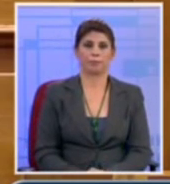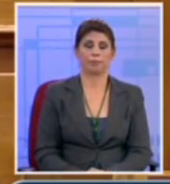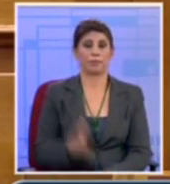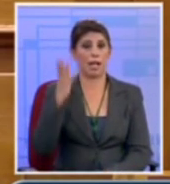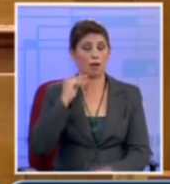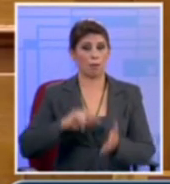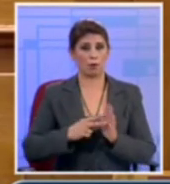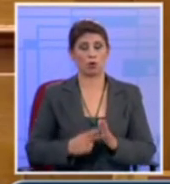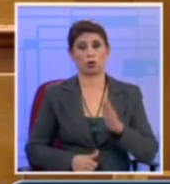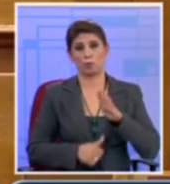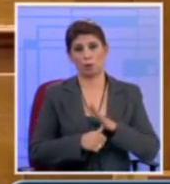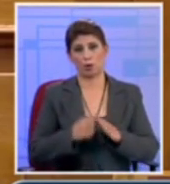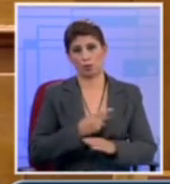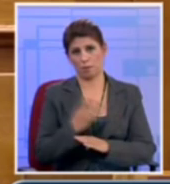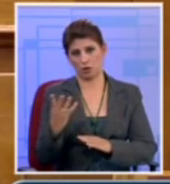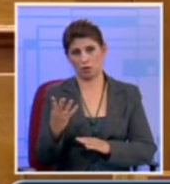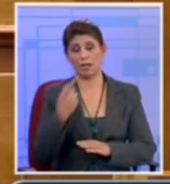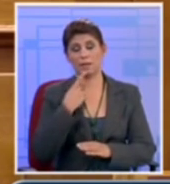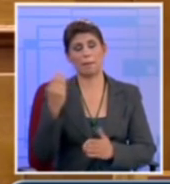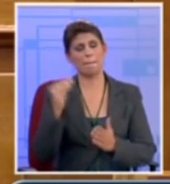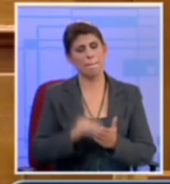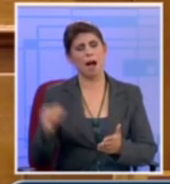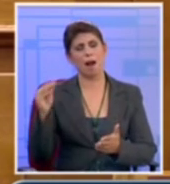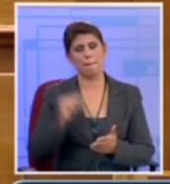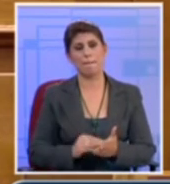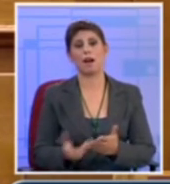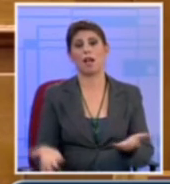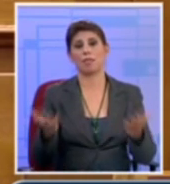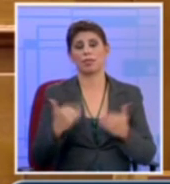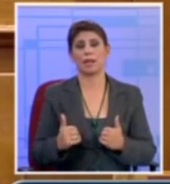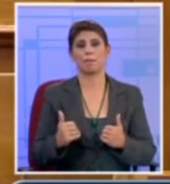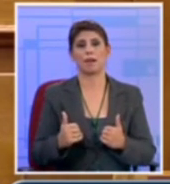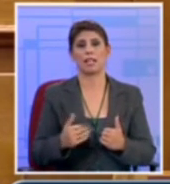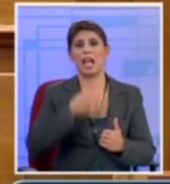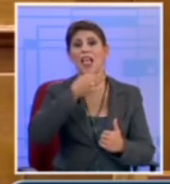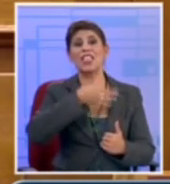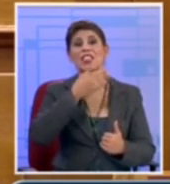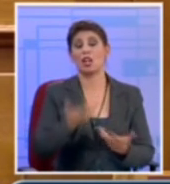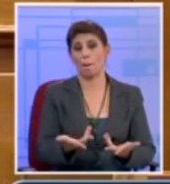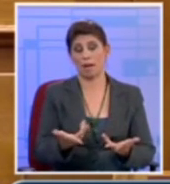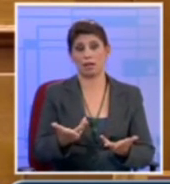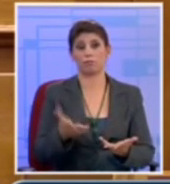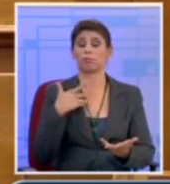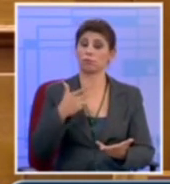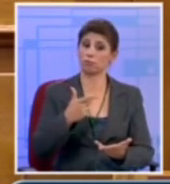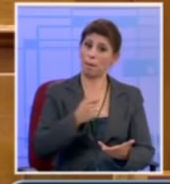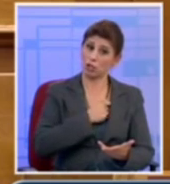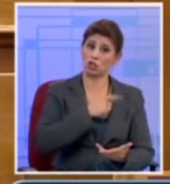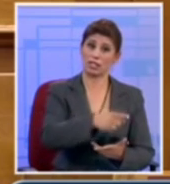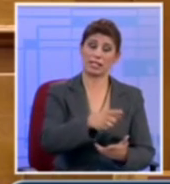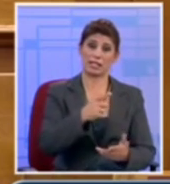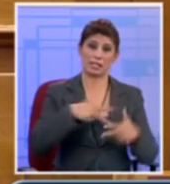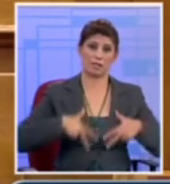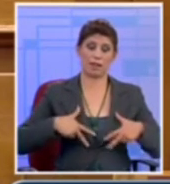προσοχή και τον πρόεδρο του ΠΑΣΟΚ. Είπε επανειλημμένως δύο φορές ότι δεν υπάρχει δεδηλωμένη. Ότι η κυβέρνηση αυτή δεν μπορεί να